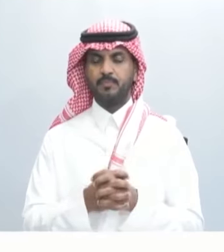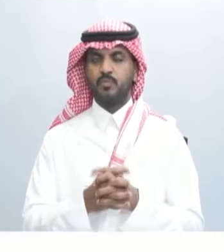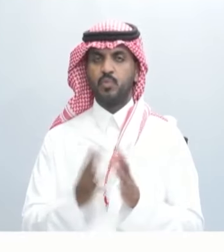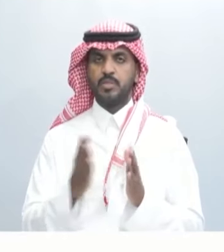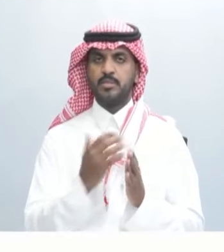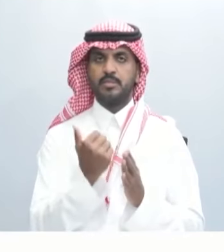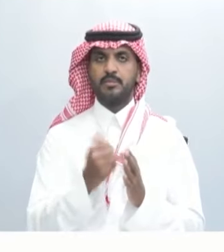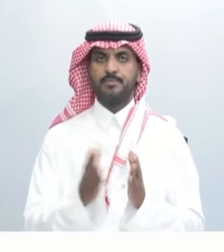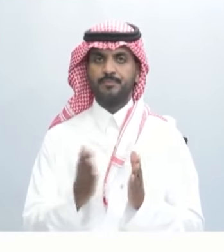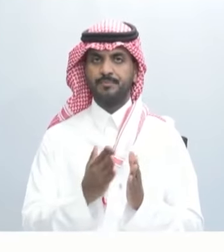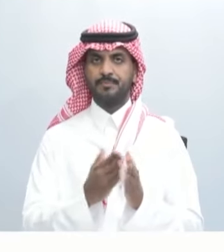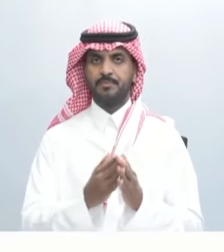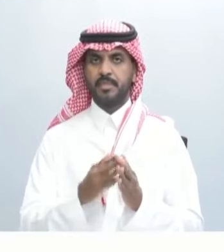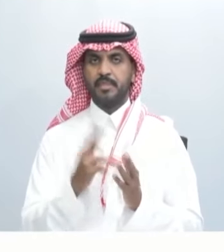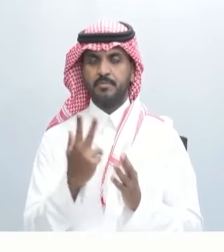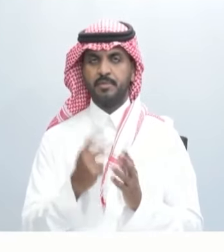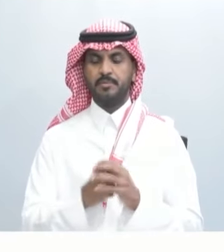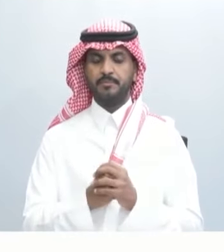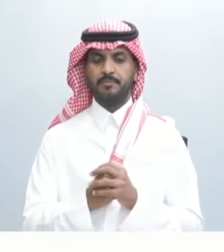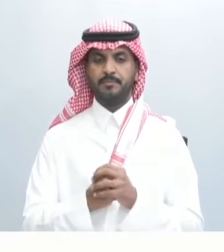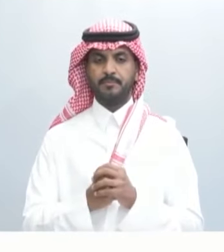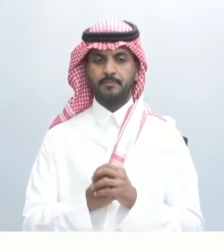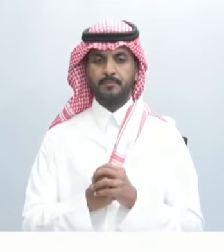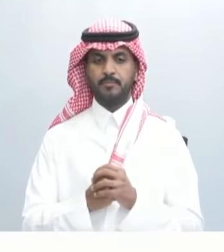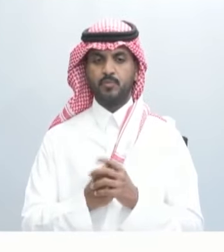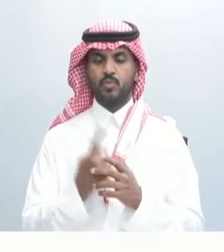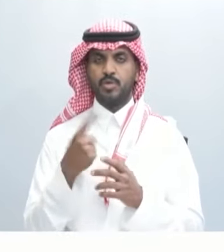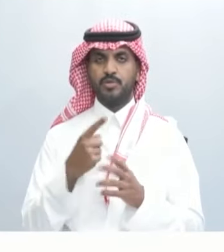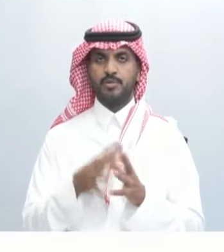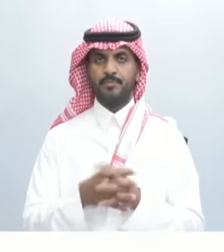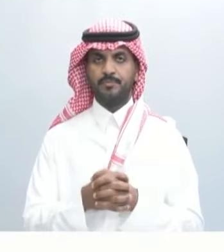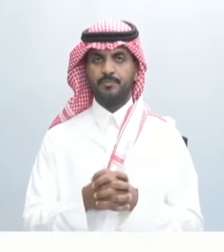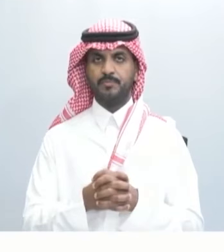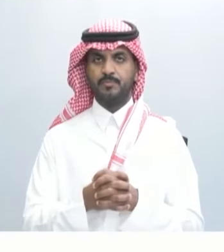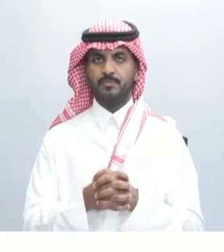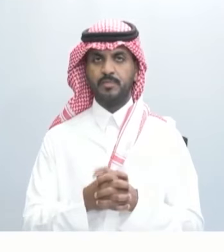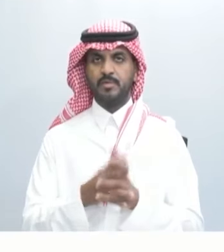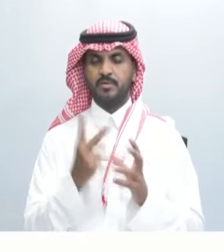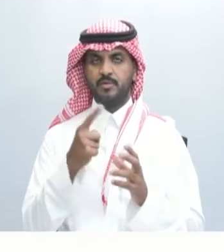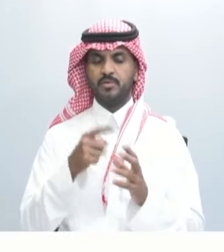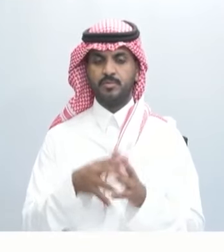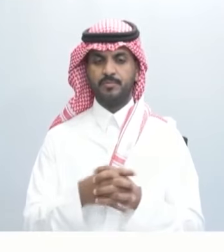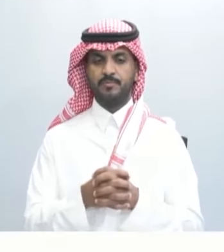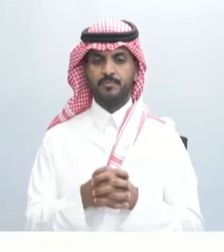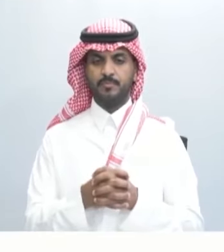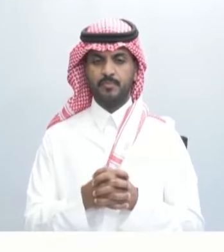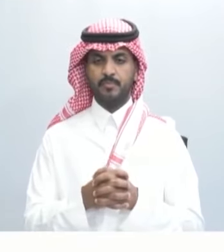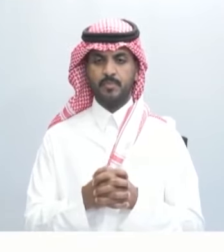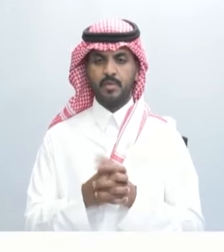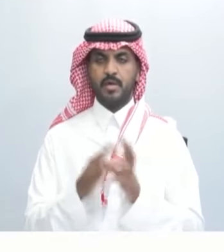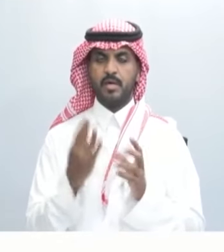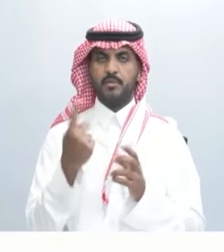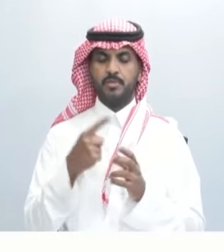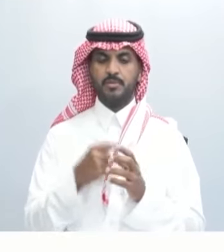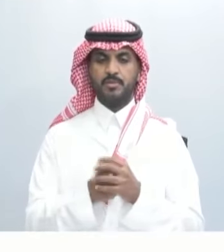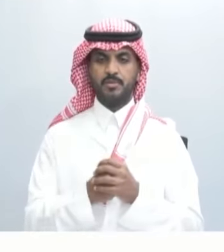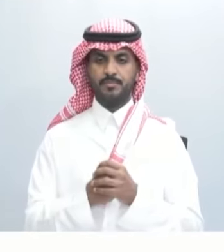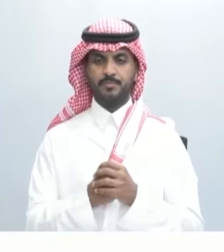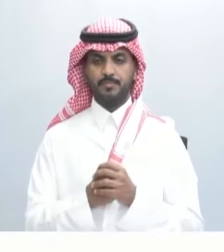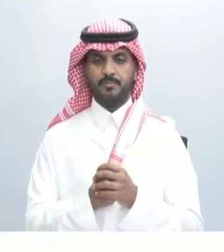اربعه سته ثمانيه عشره اثنا عشر اربعه عشر